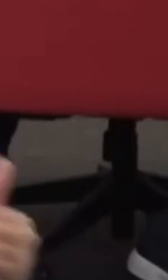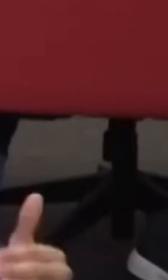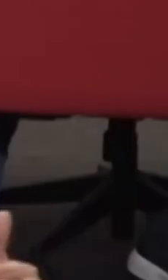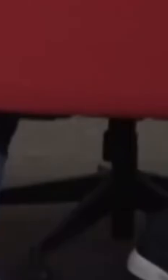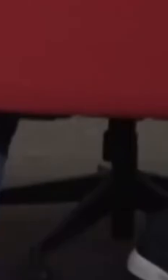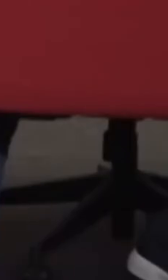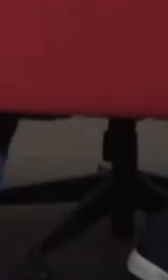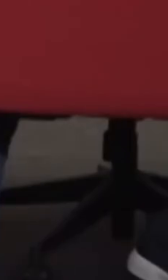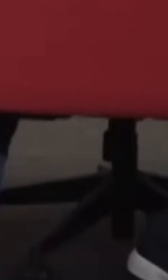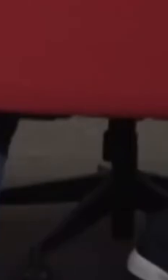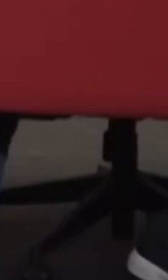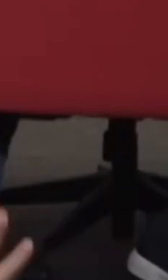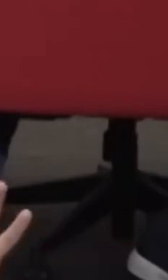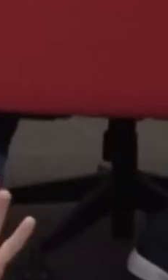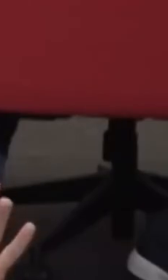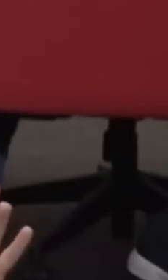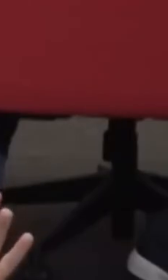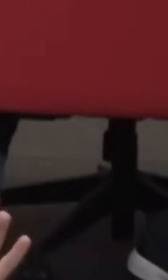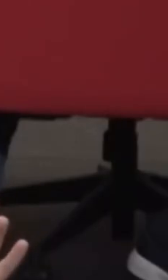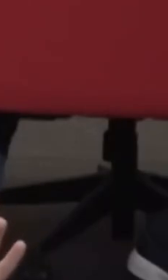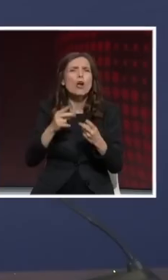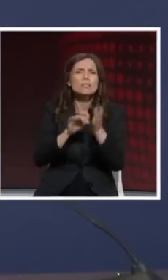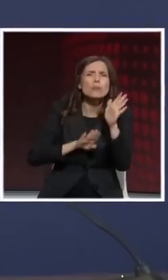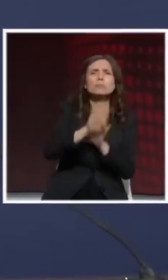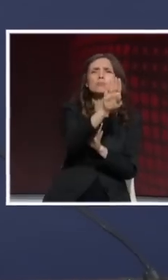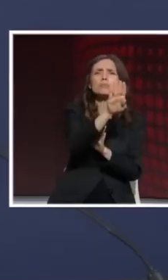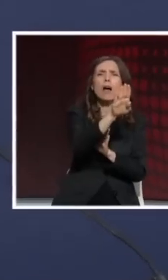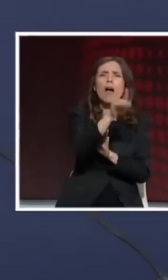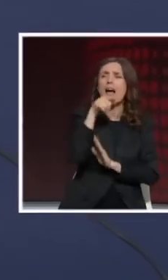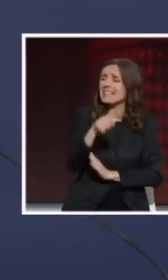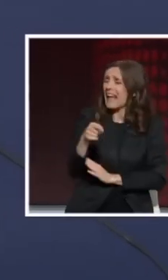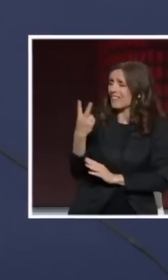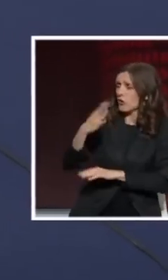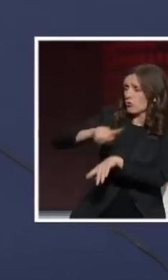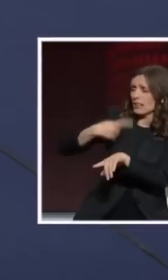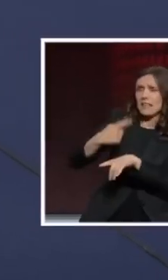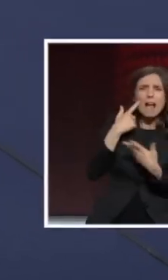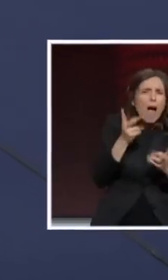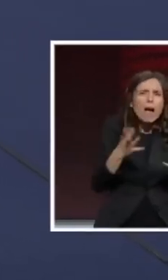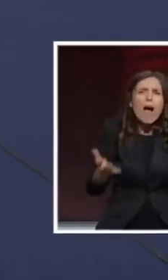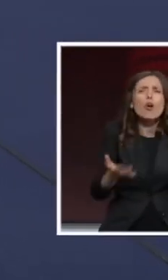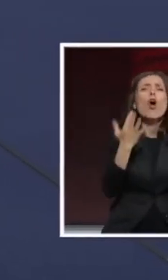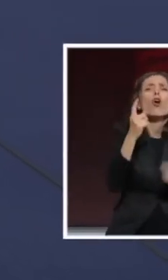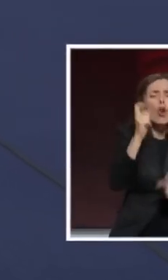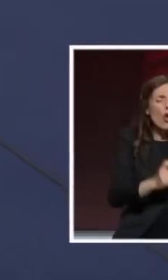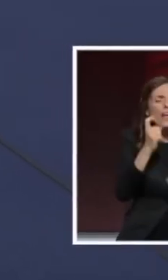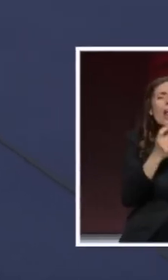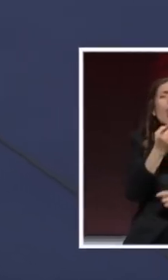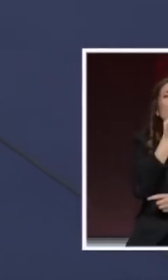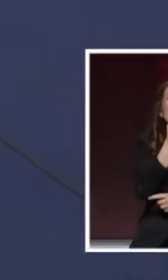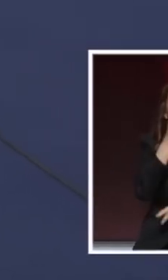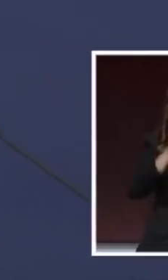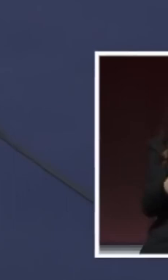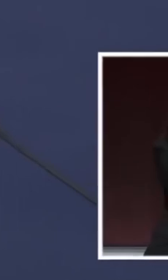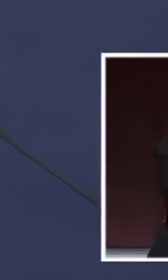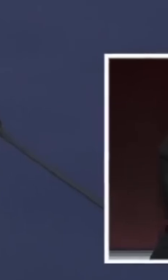njegovim službenicima, a oni vladaju. Vi morate koliko kilograma jagoda možete da naberete za 24 sata i